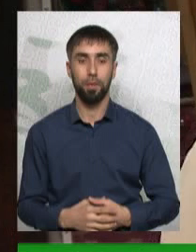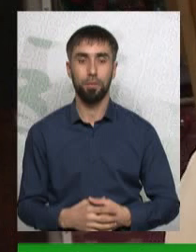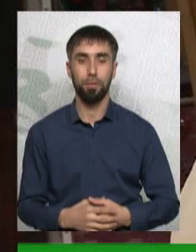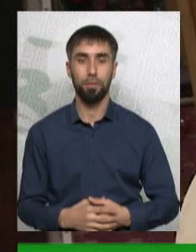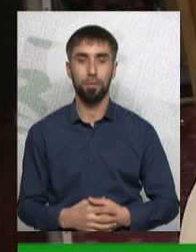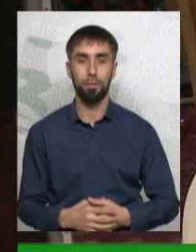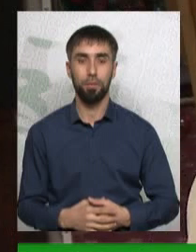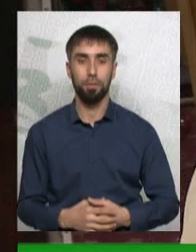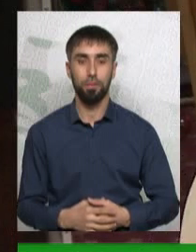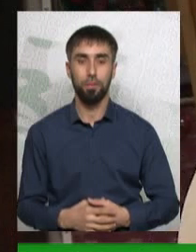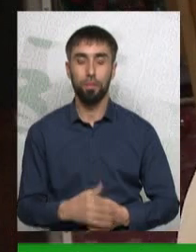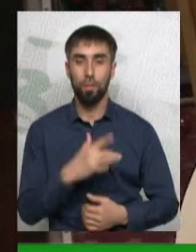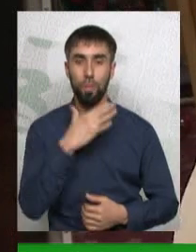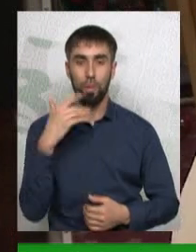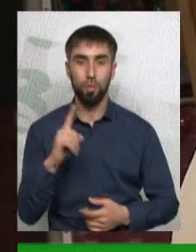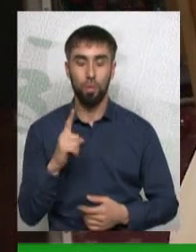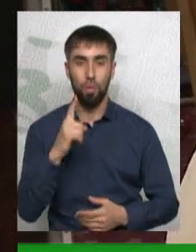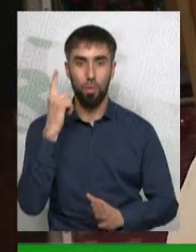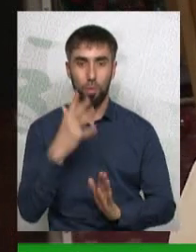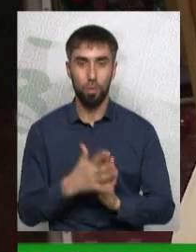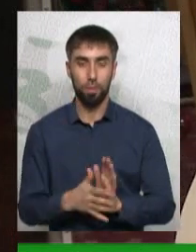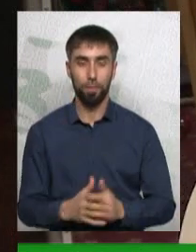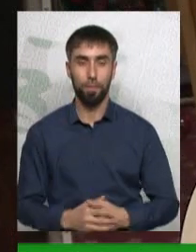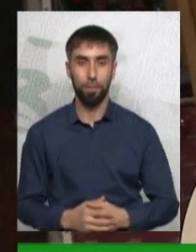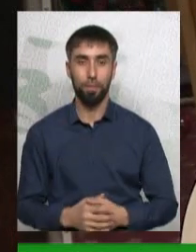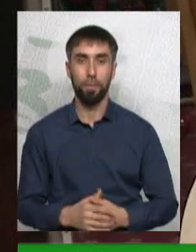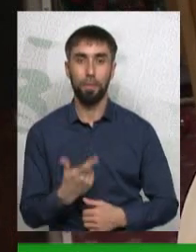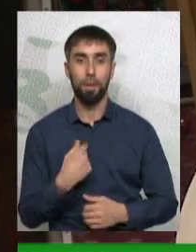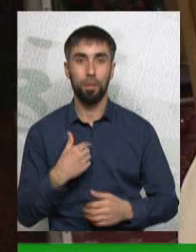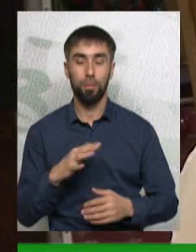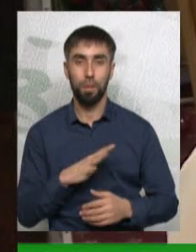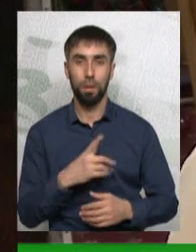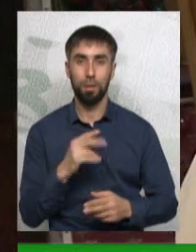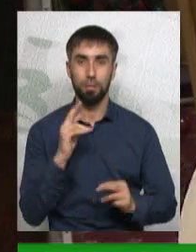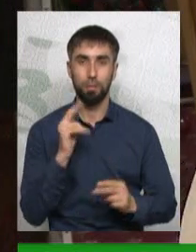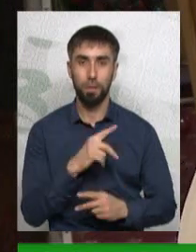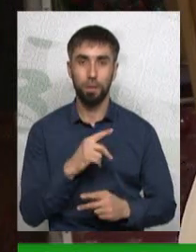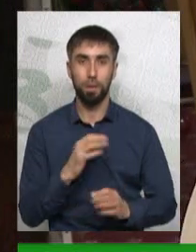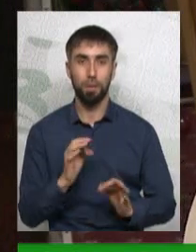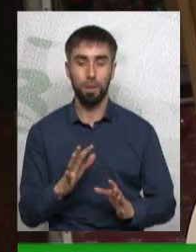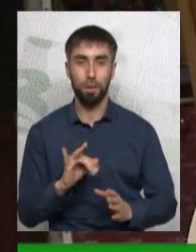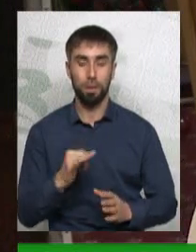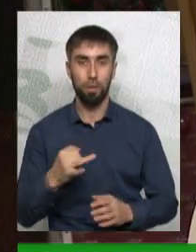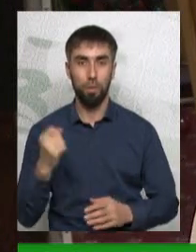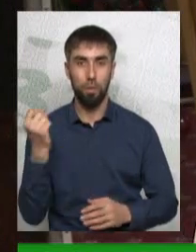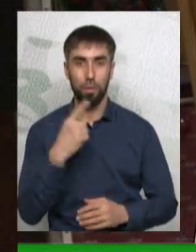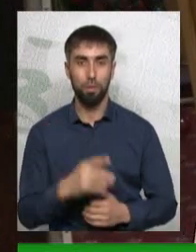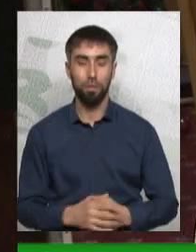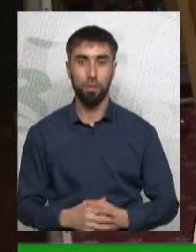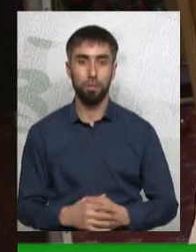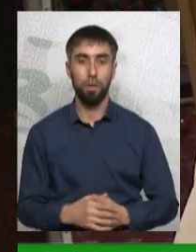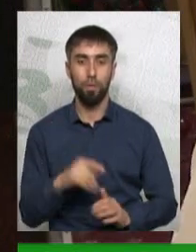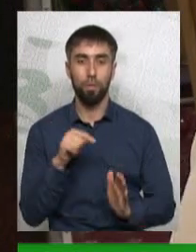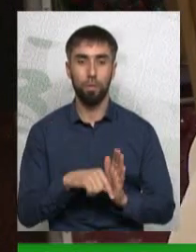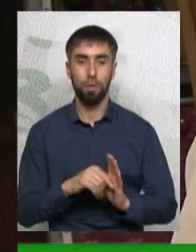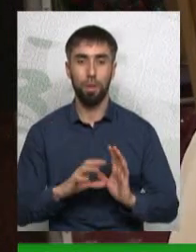мы много осознали, поняли, где мы были неправы, мы узнали